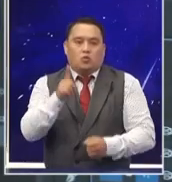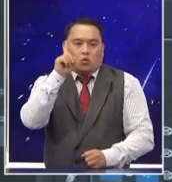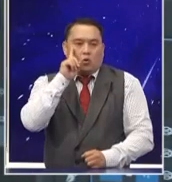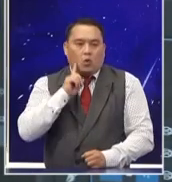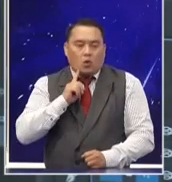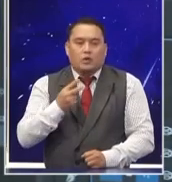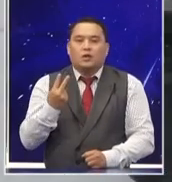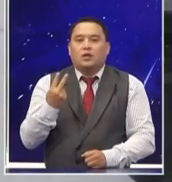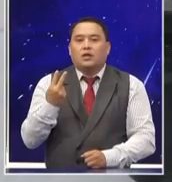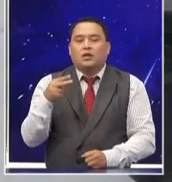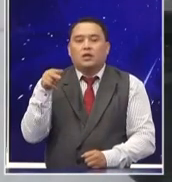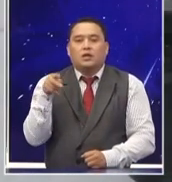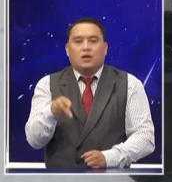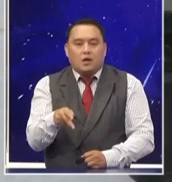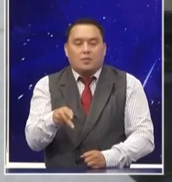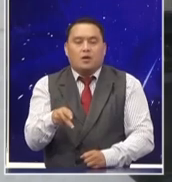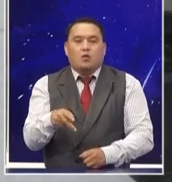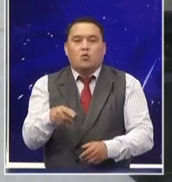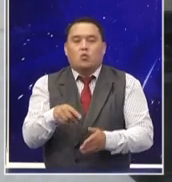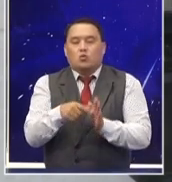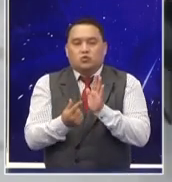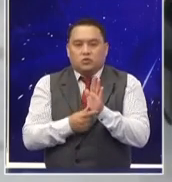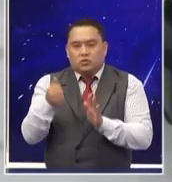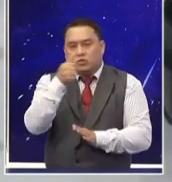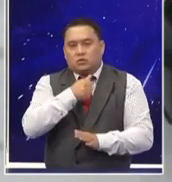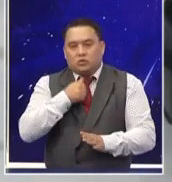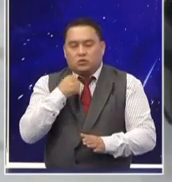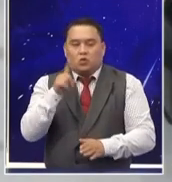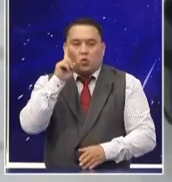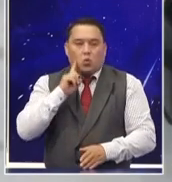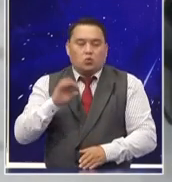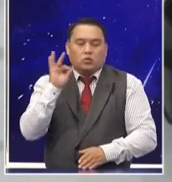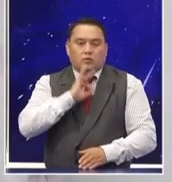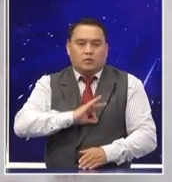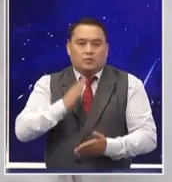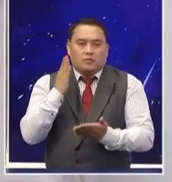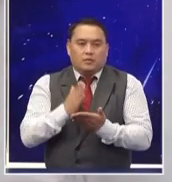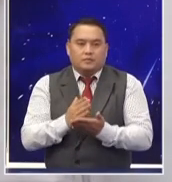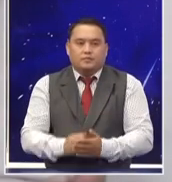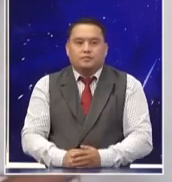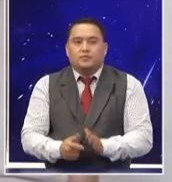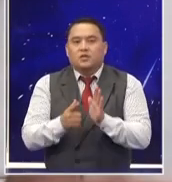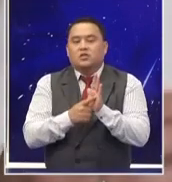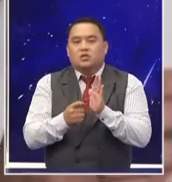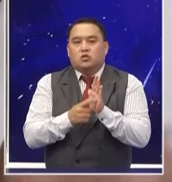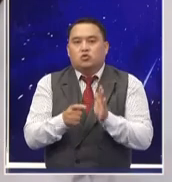Өңірде 2017 жылдан бері игі жобаның игілігін көргендер аз емес. 700-дей